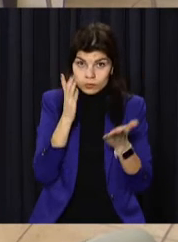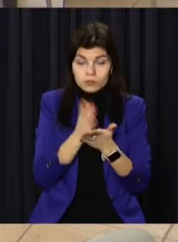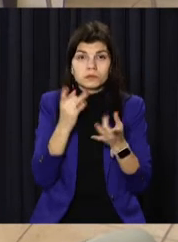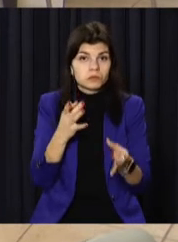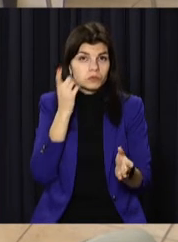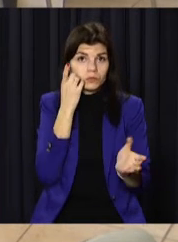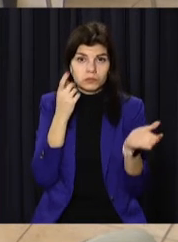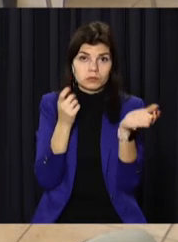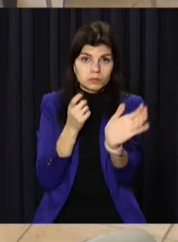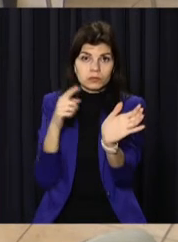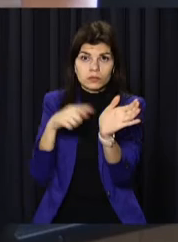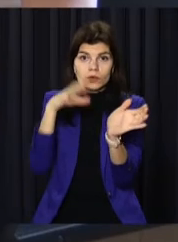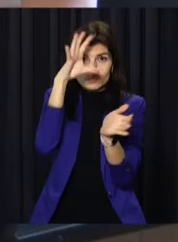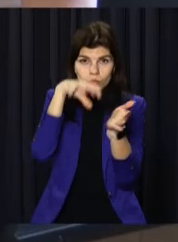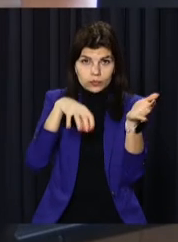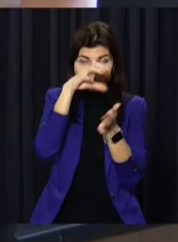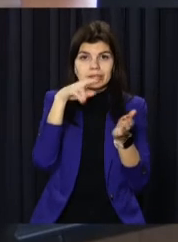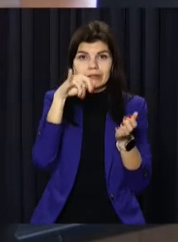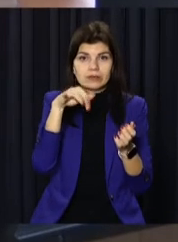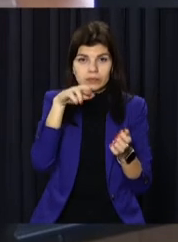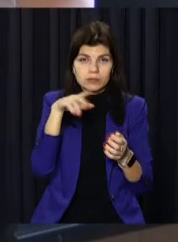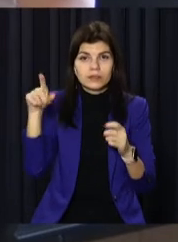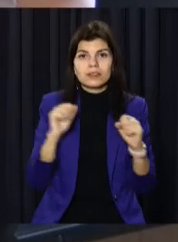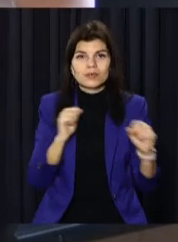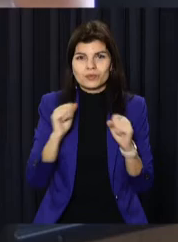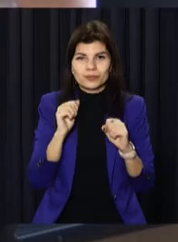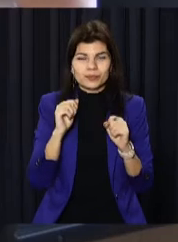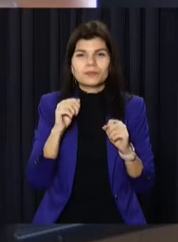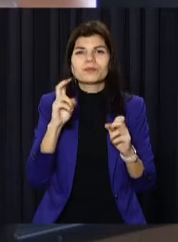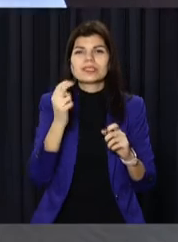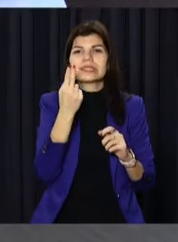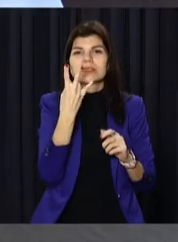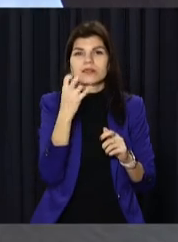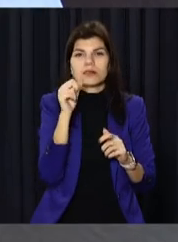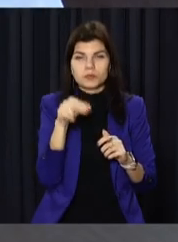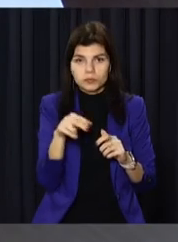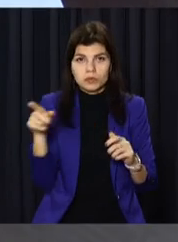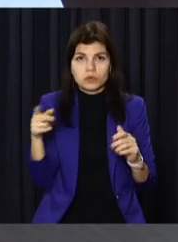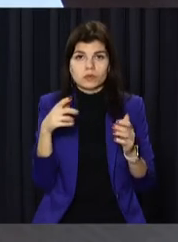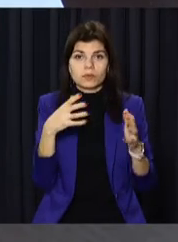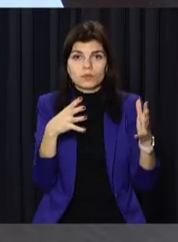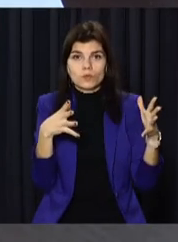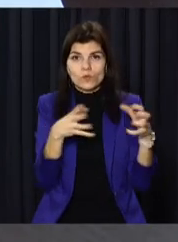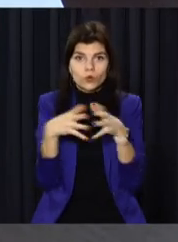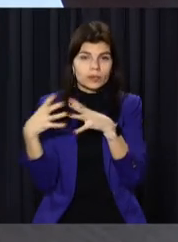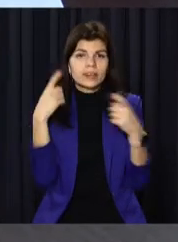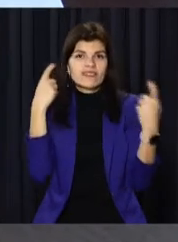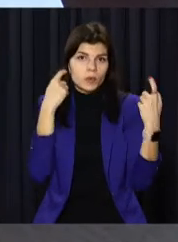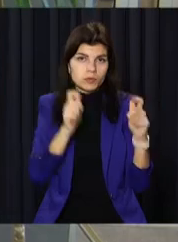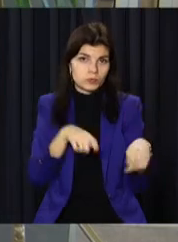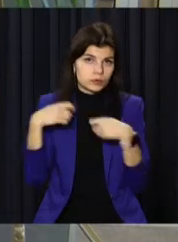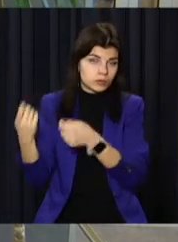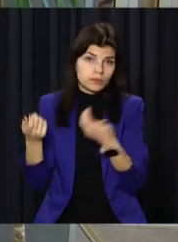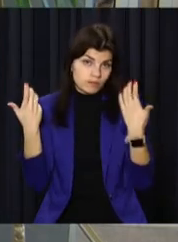цього достатньо просто відсканувати QR-код у центрі адмінпослуг або відкрити штрих-код вашого документа в дії і дати считати